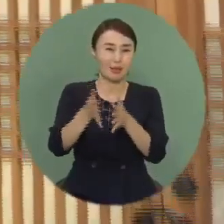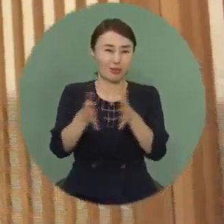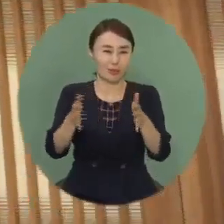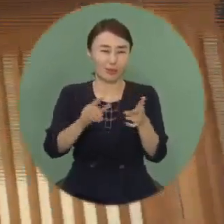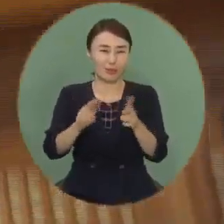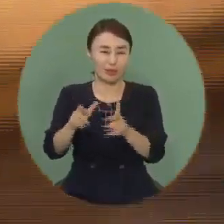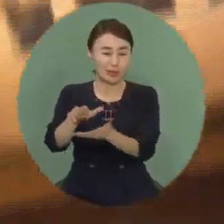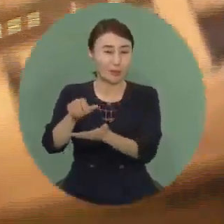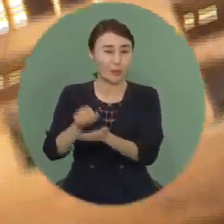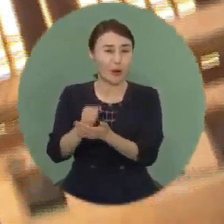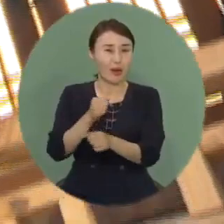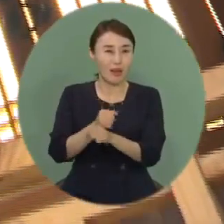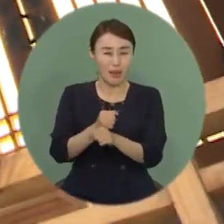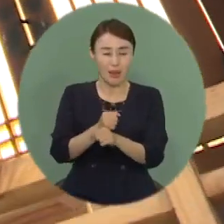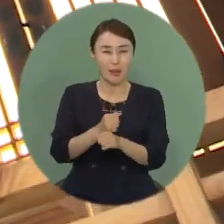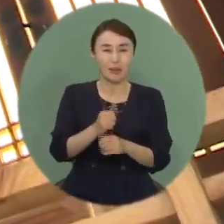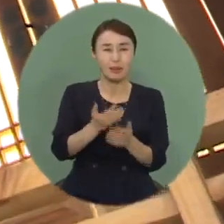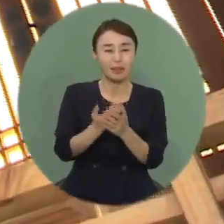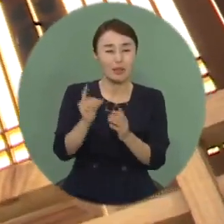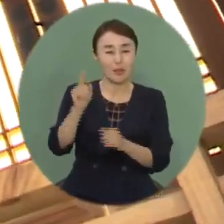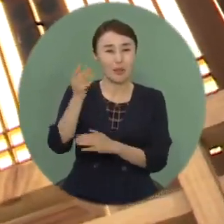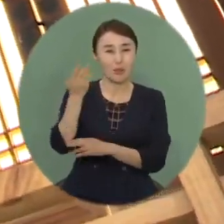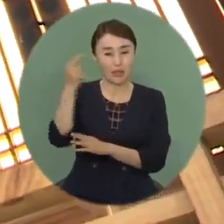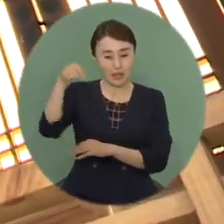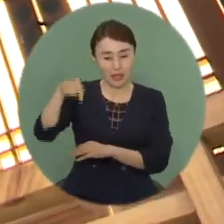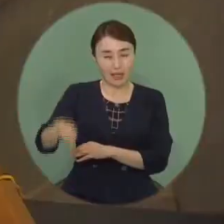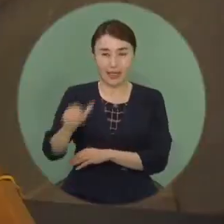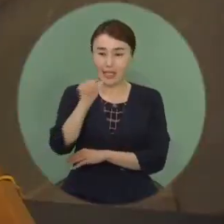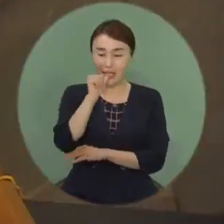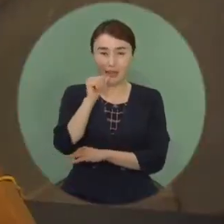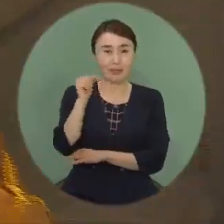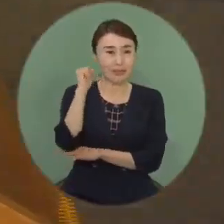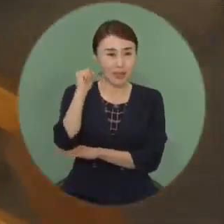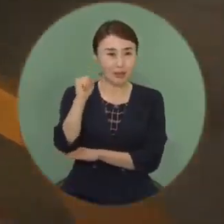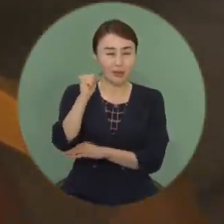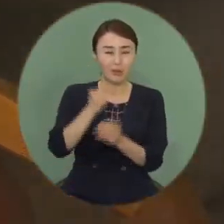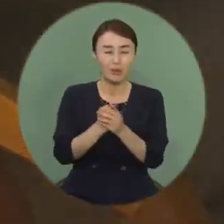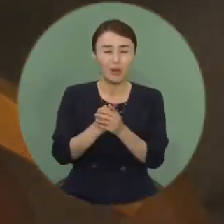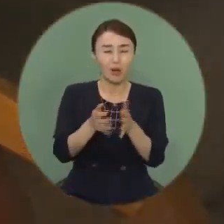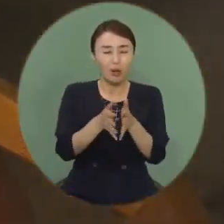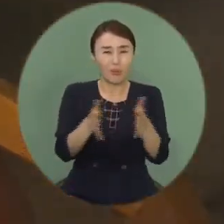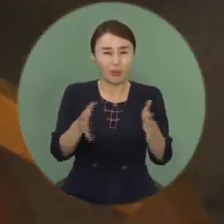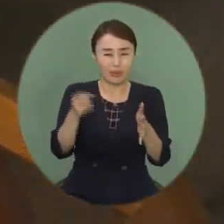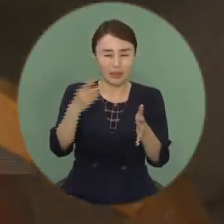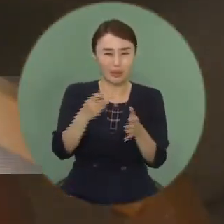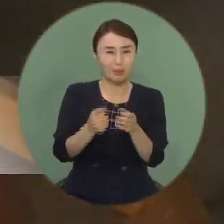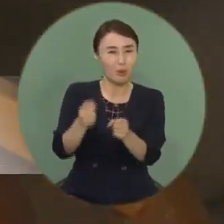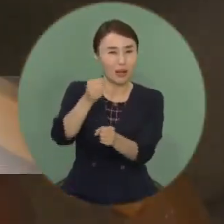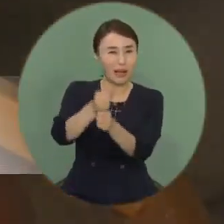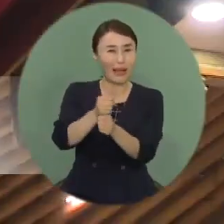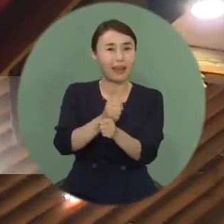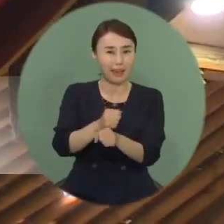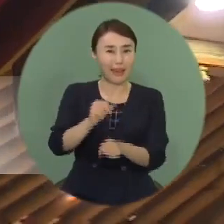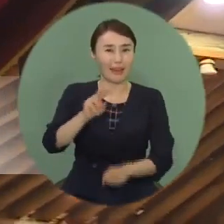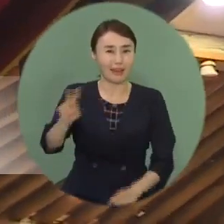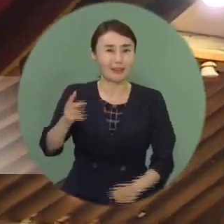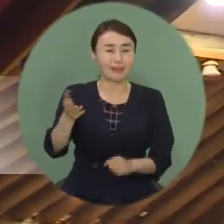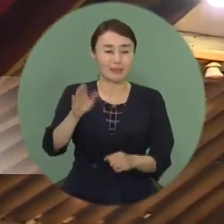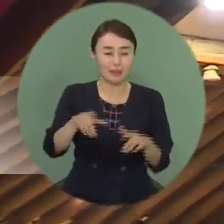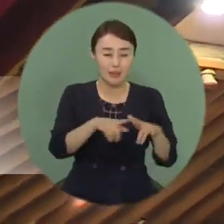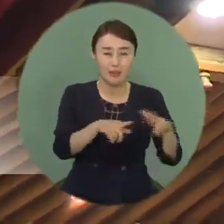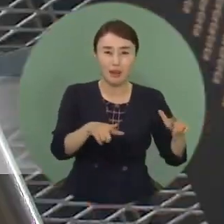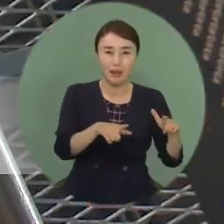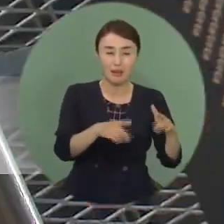강철 기둥을 심고 천장과 바닥 사이에 볼을 세워 건물을 다시 튼튼하게 만들어야 하는데 민간